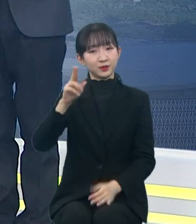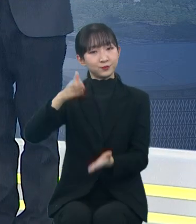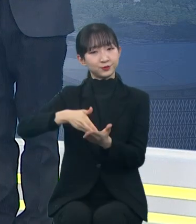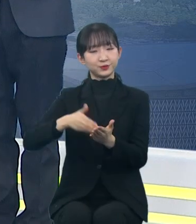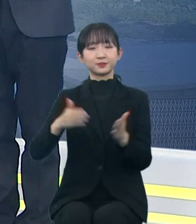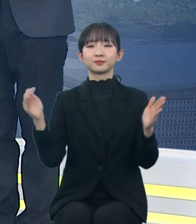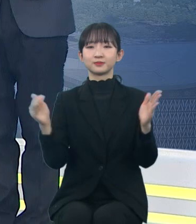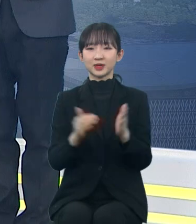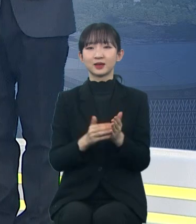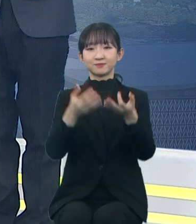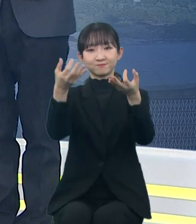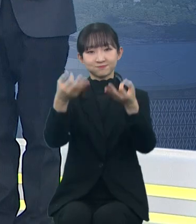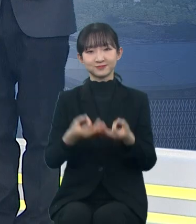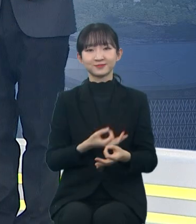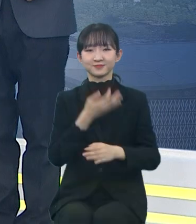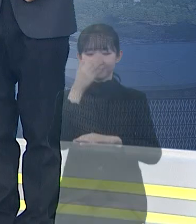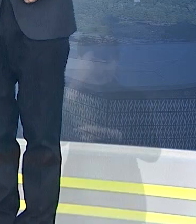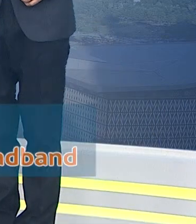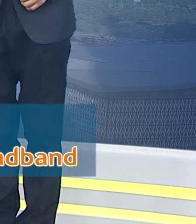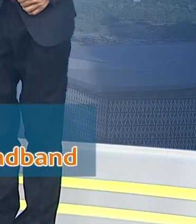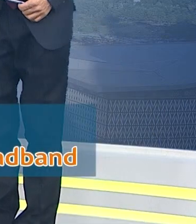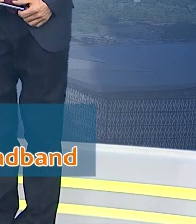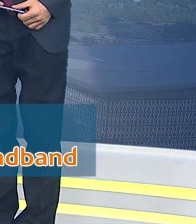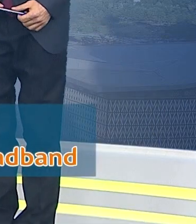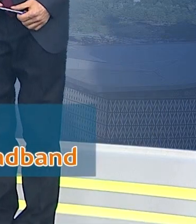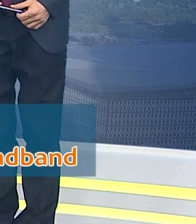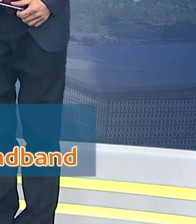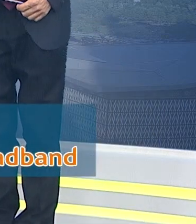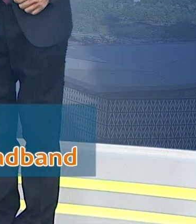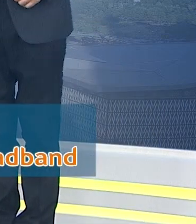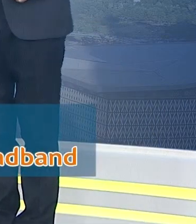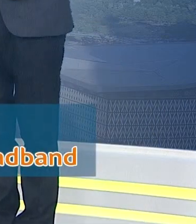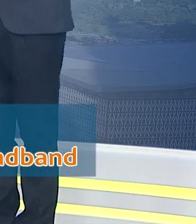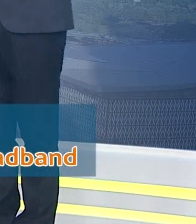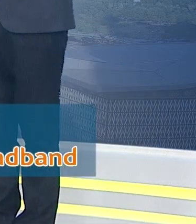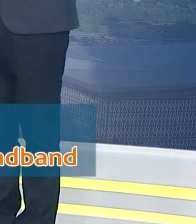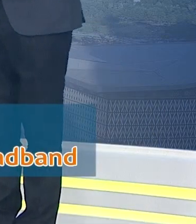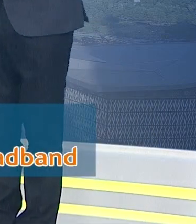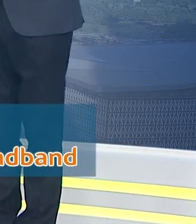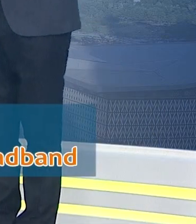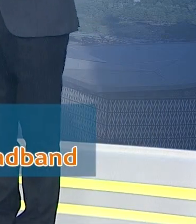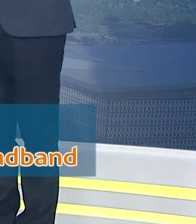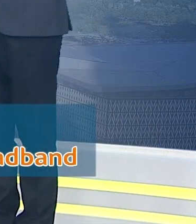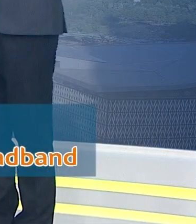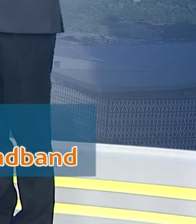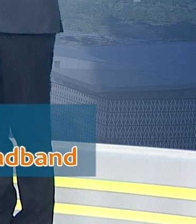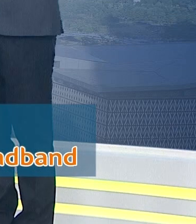마칩니다. 시청해주신 여러분 고맙습니다.